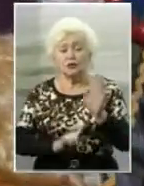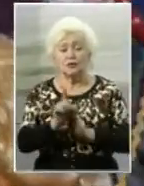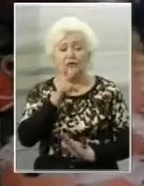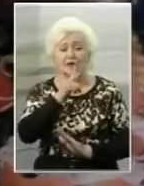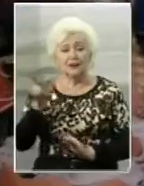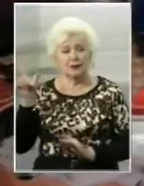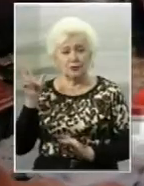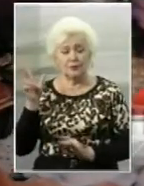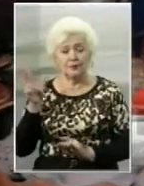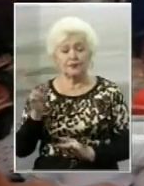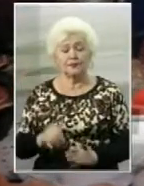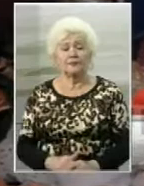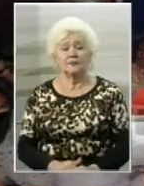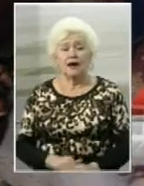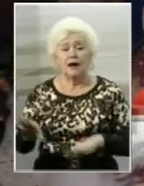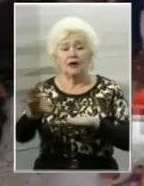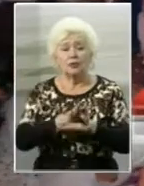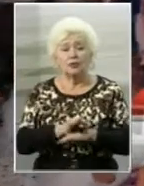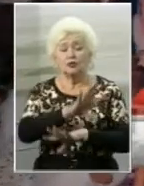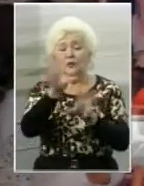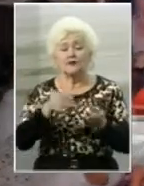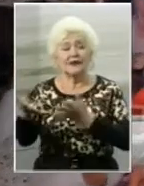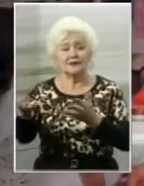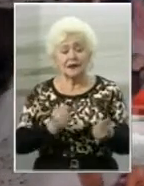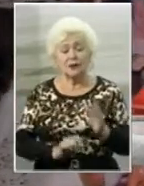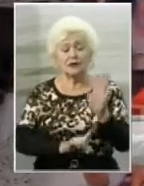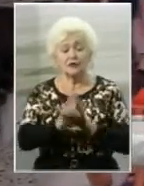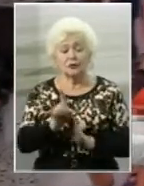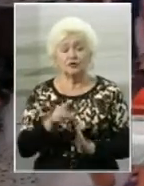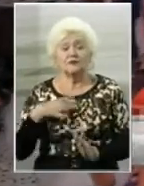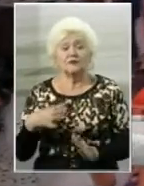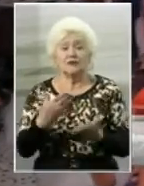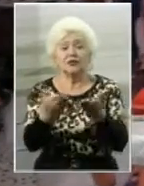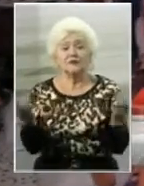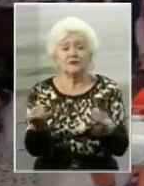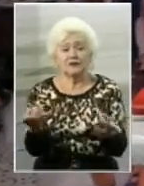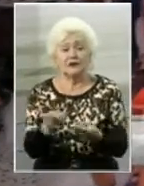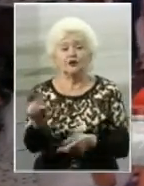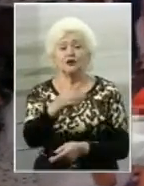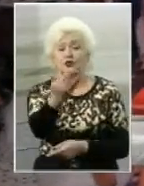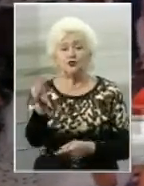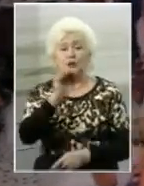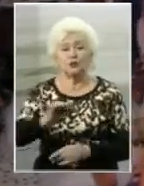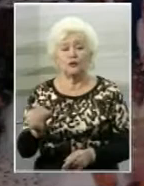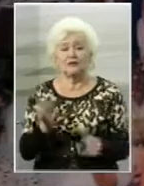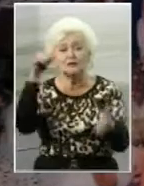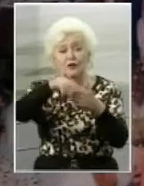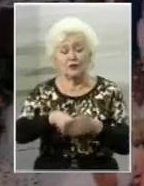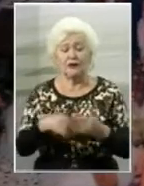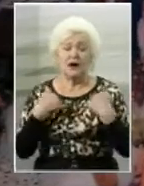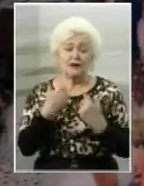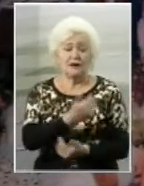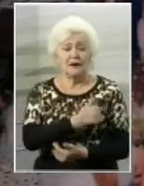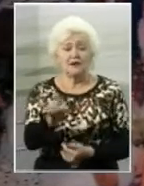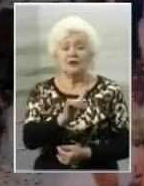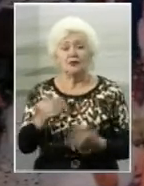3 роки тому. Чоловік все це сприйняв. Він спочатку: «Для чого це тобі потрібно? Що ти у дитинство впадаєш? А мені